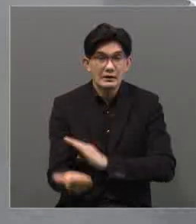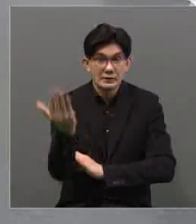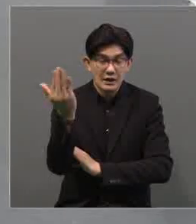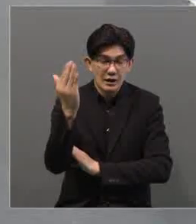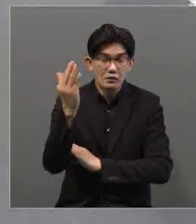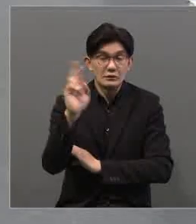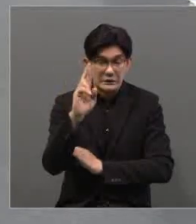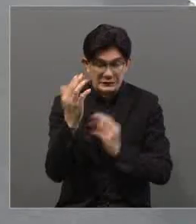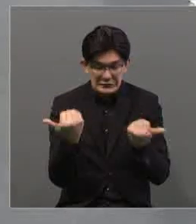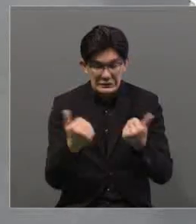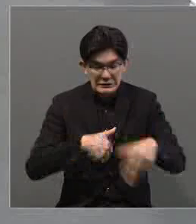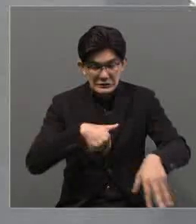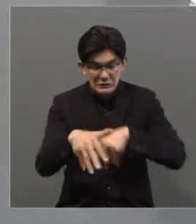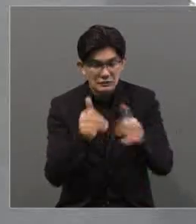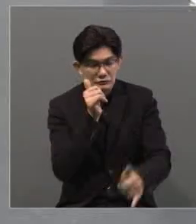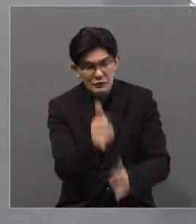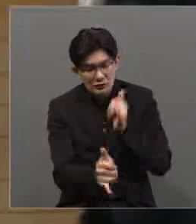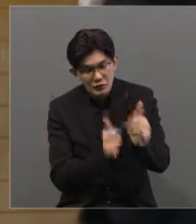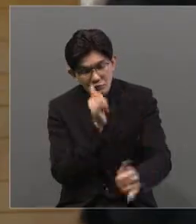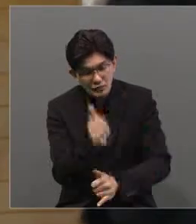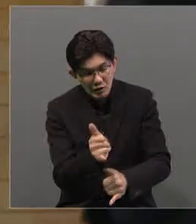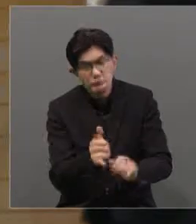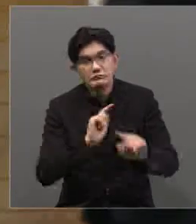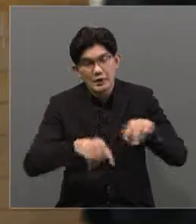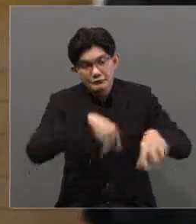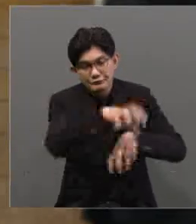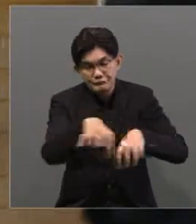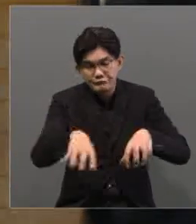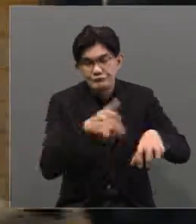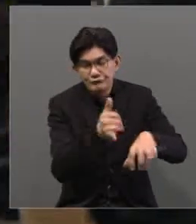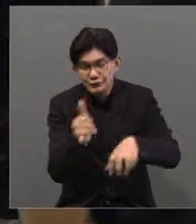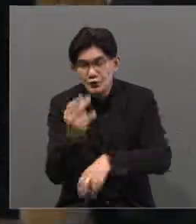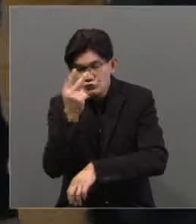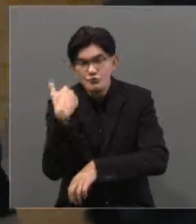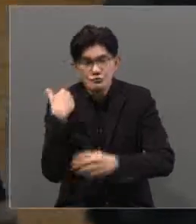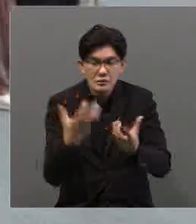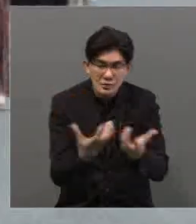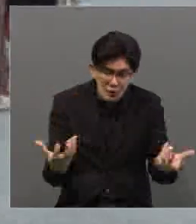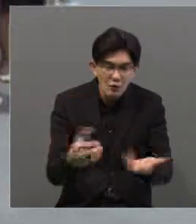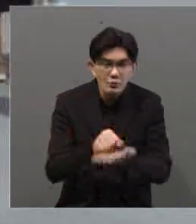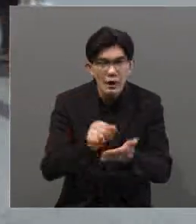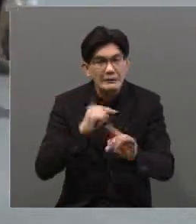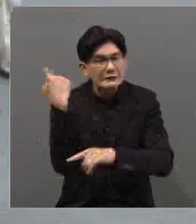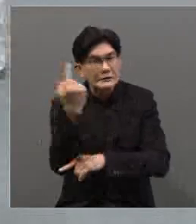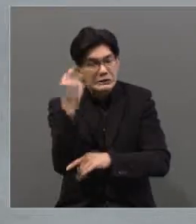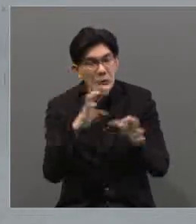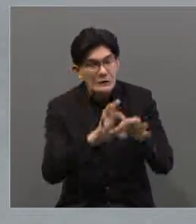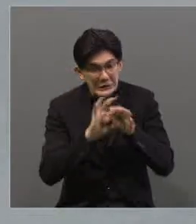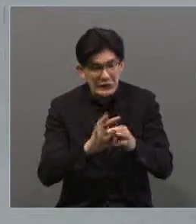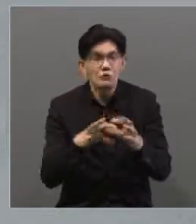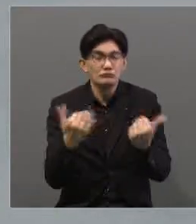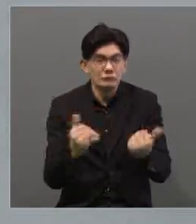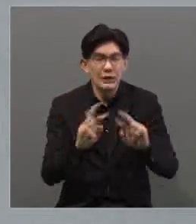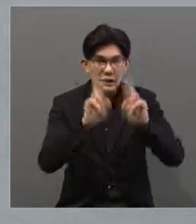เช้ามีประชาชนทยอยเข้ามาร่วมชมงานในหลายๆโซนที่เขาจัดกิจกรรมมีสินค้าและบริการด้านการท่องเที่ยวรว